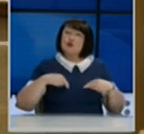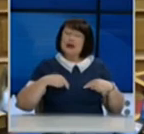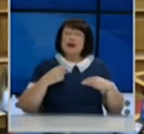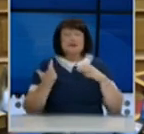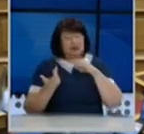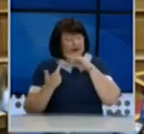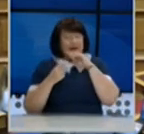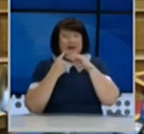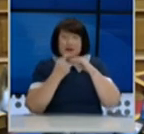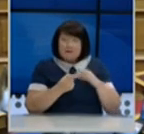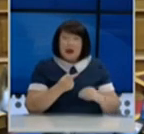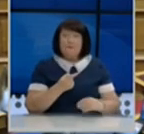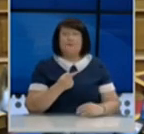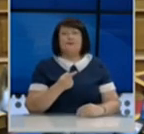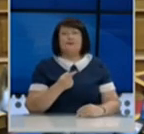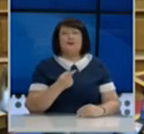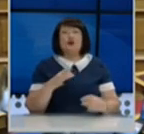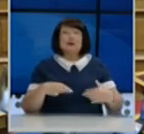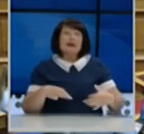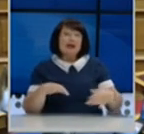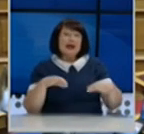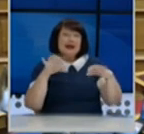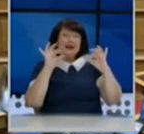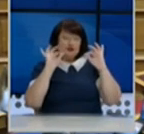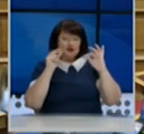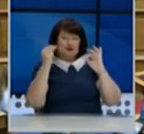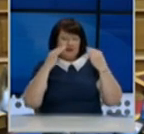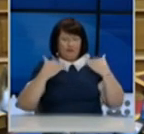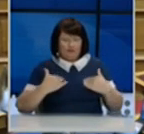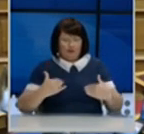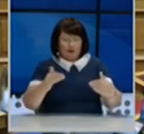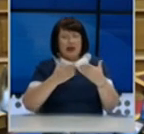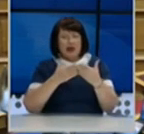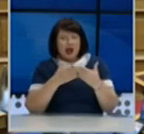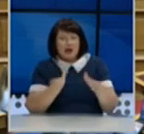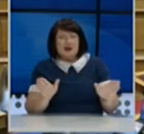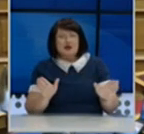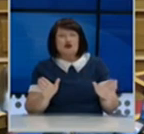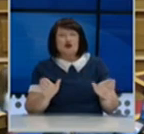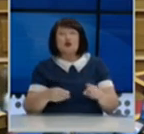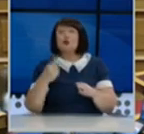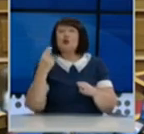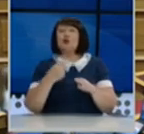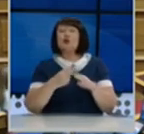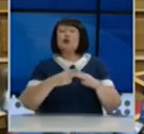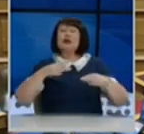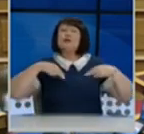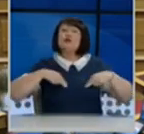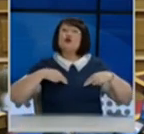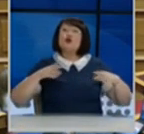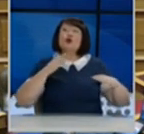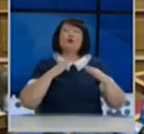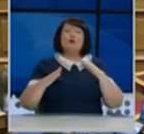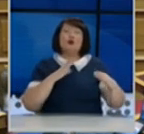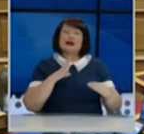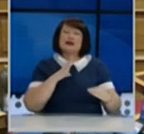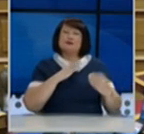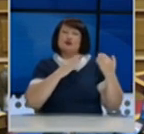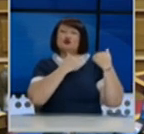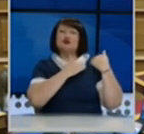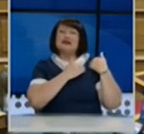ότι στην έναρξη αυτής της περίοδου για το κρίσιμο Υπουργείο που αναλάβατε μιλήσατε σε